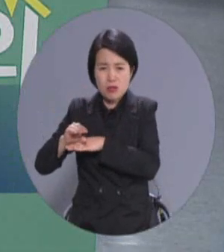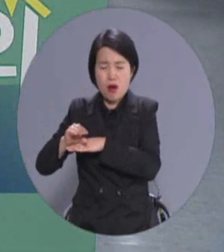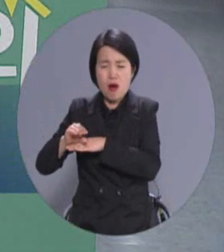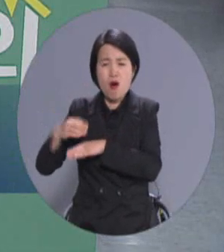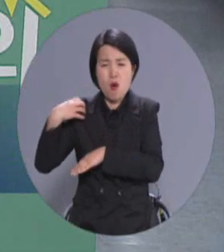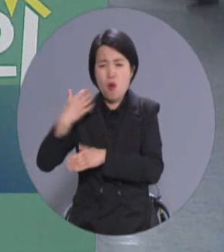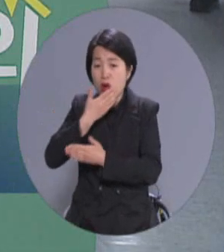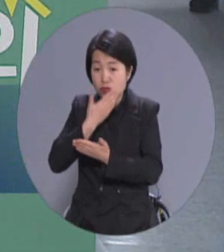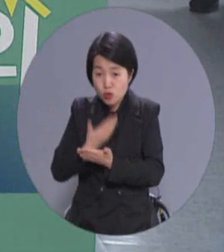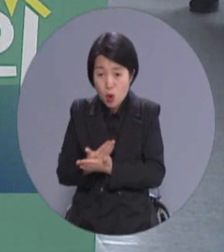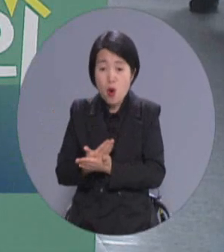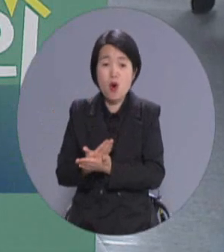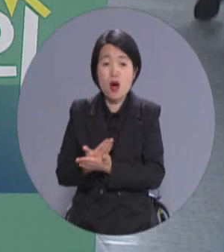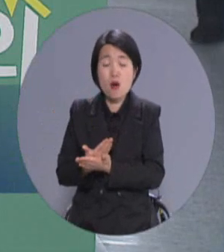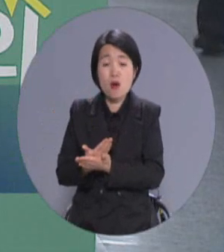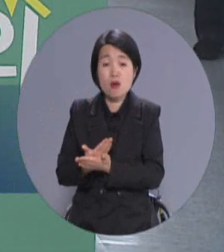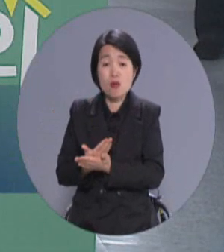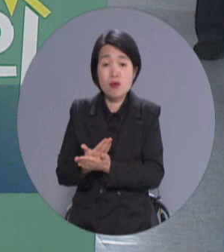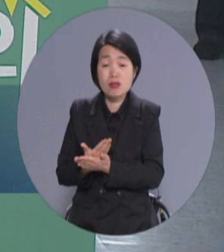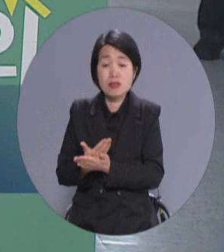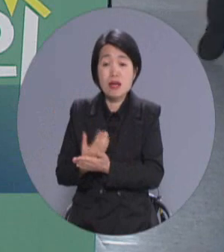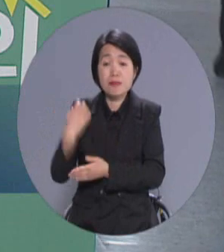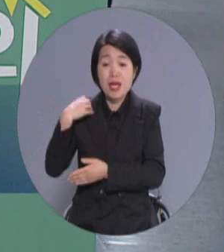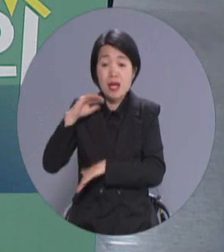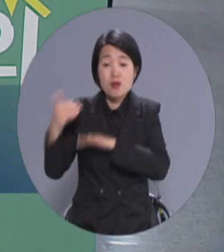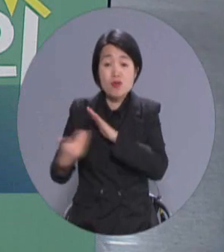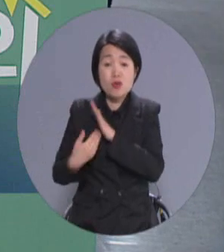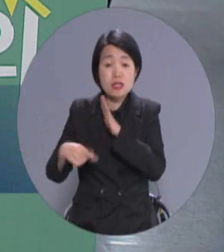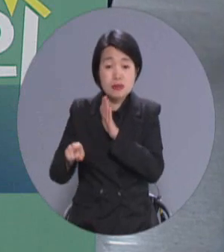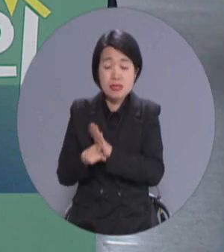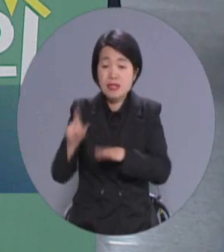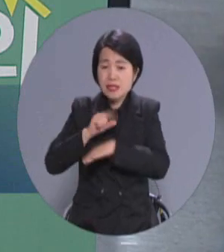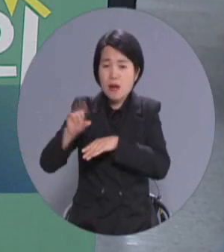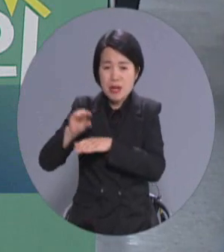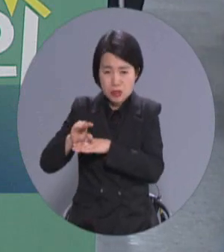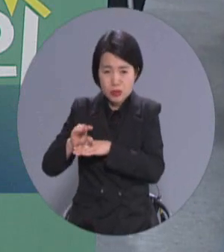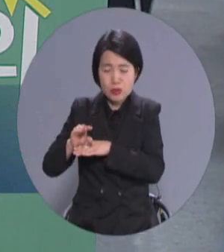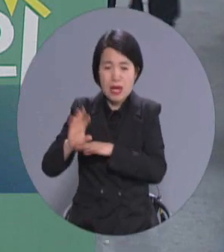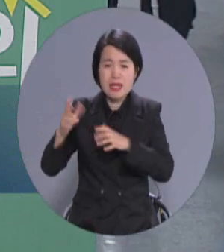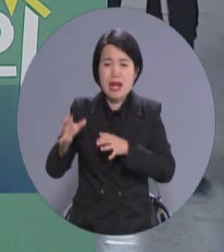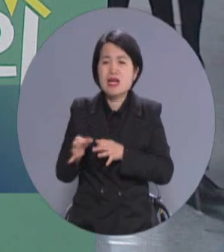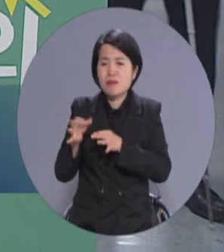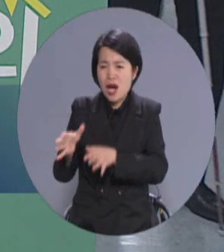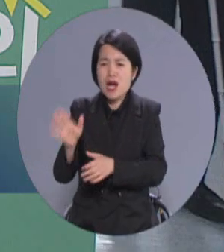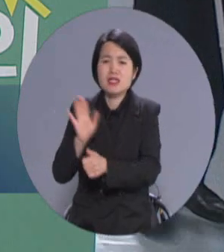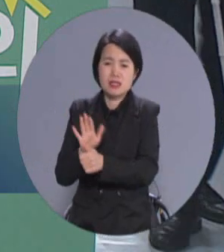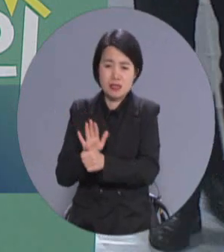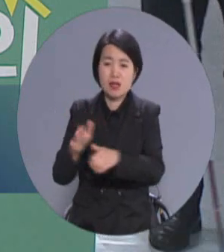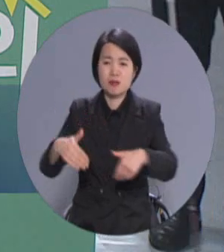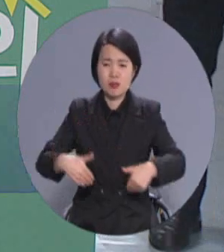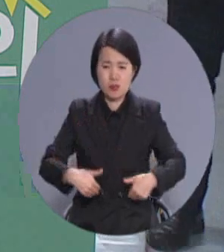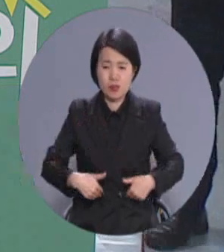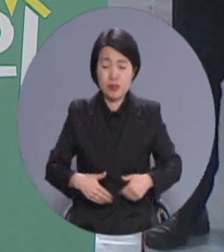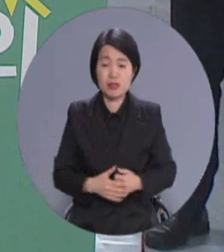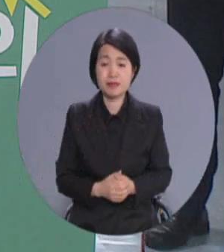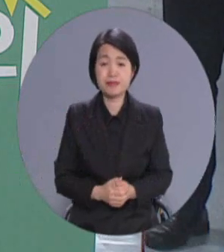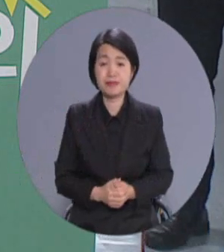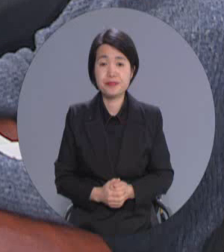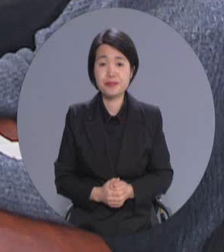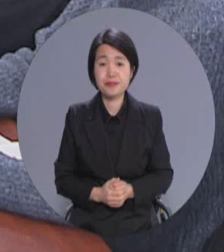되고 또 그런 역할을 하기 위해서는 지역방송에 대한 어떤 국가적 차원에서의 지원도 굉장히 필요하다는